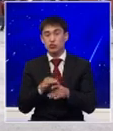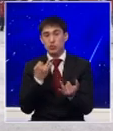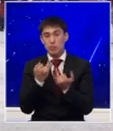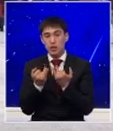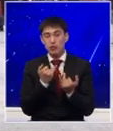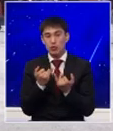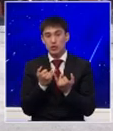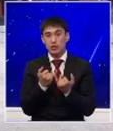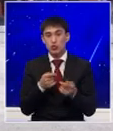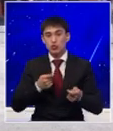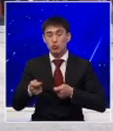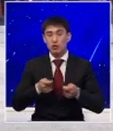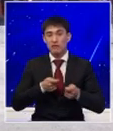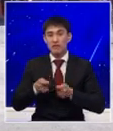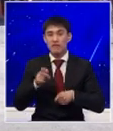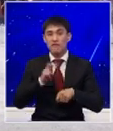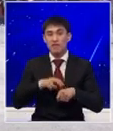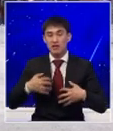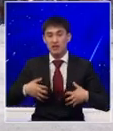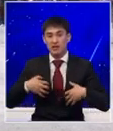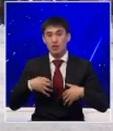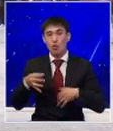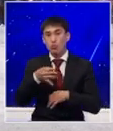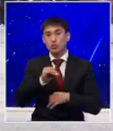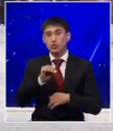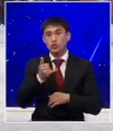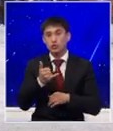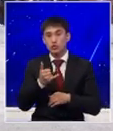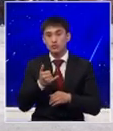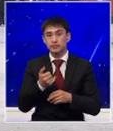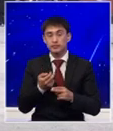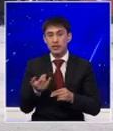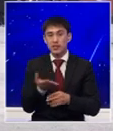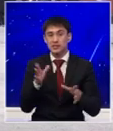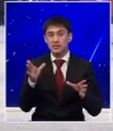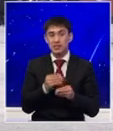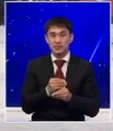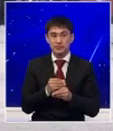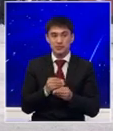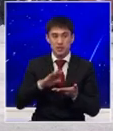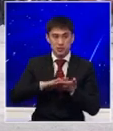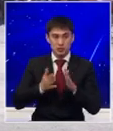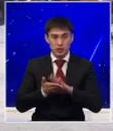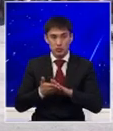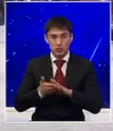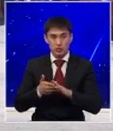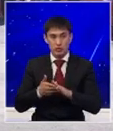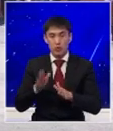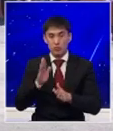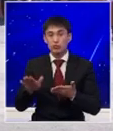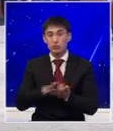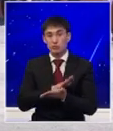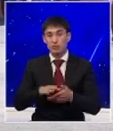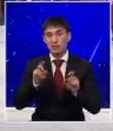и с управлением ветеринарии области Жетісу. Вот, мы с ними заключаем договор, они здесь будут